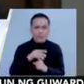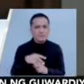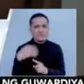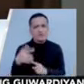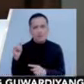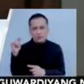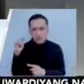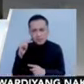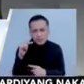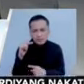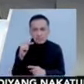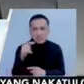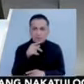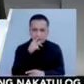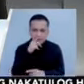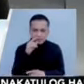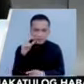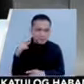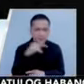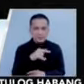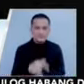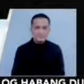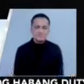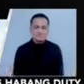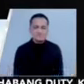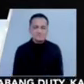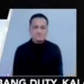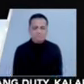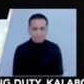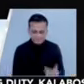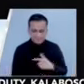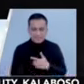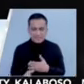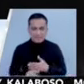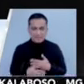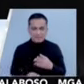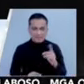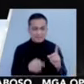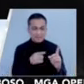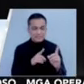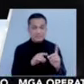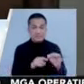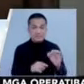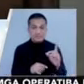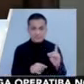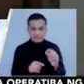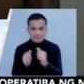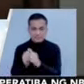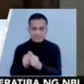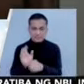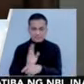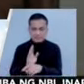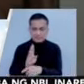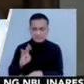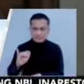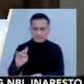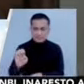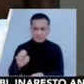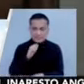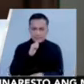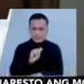private jet, di ba? Very happy raw si David, lalo't kasama niya sa pelikula si Barbie. Hindi naman lahat ng tao nabibigyan ng